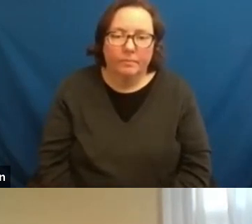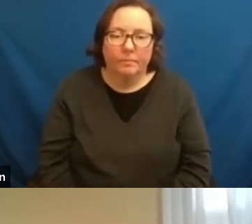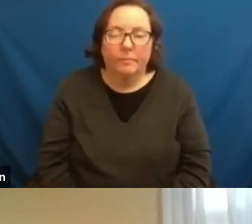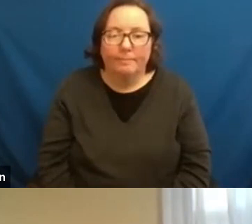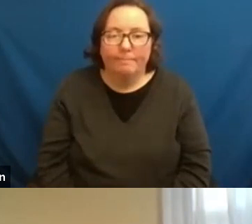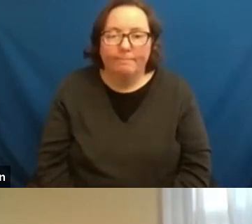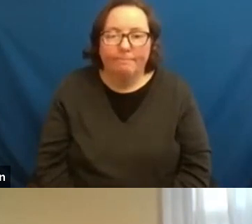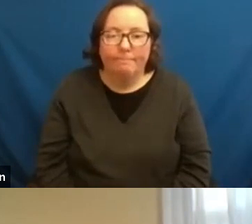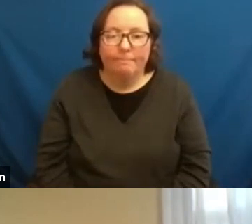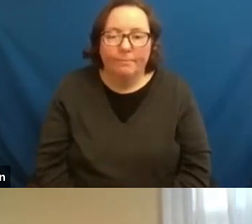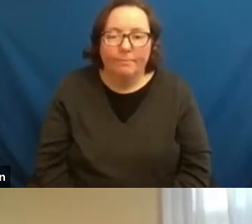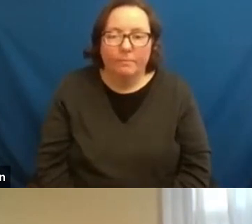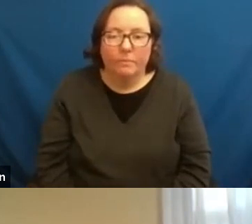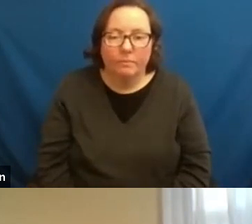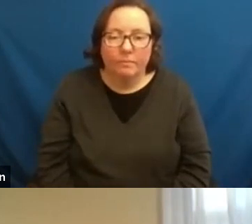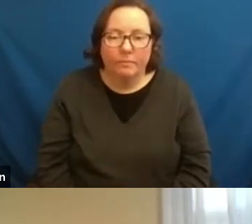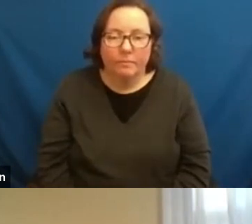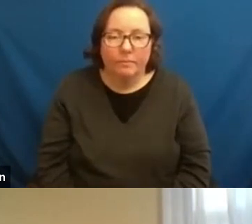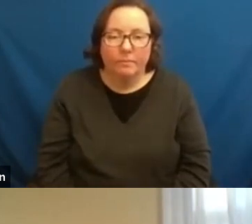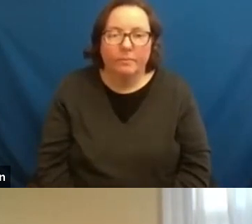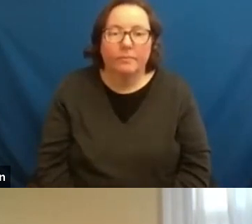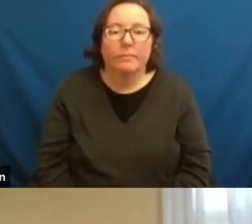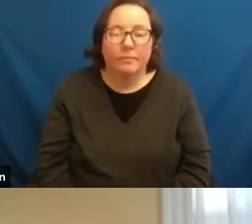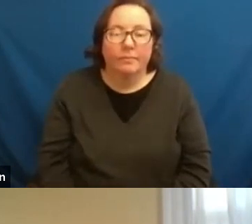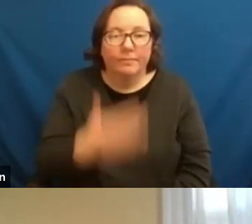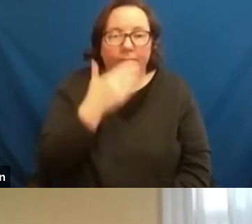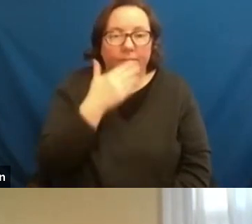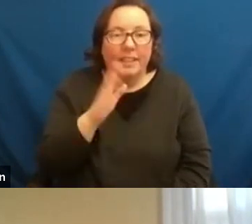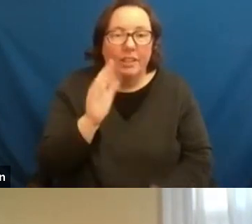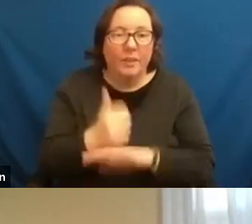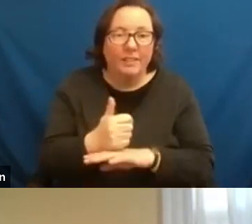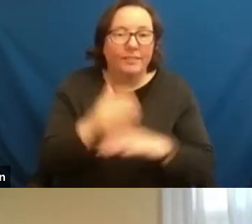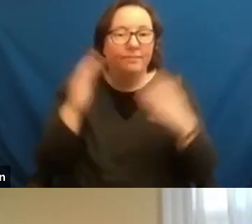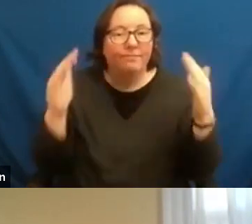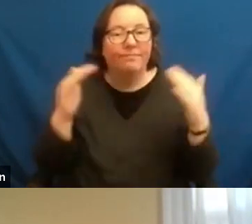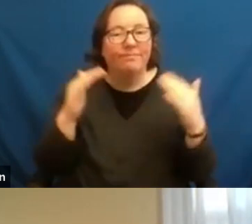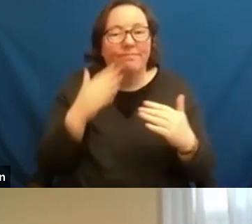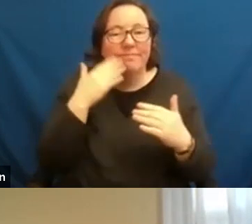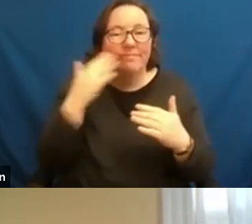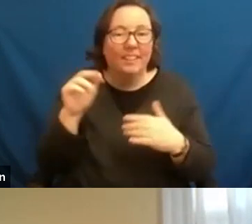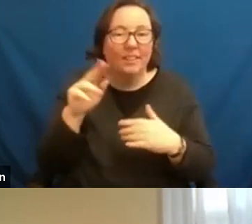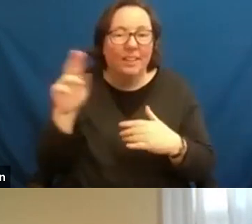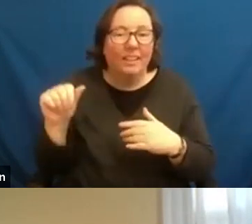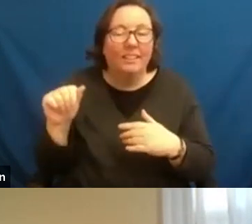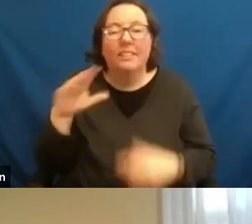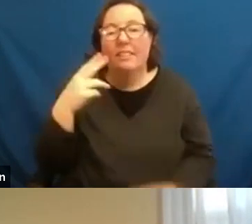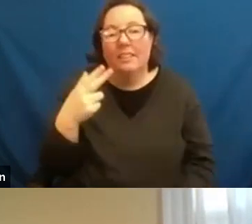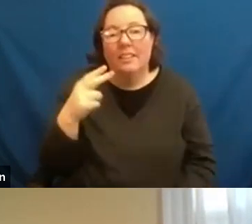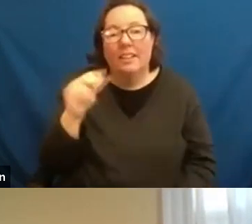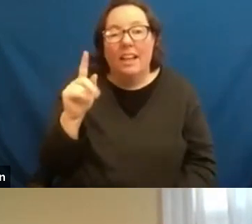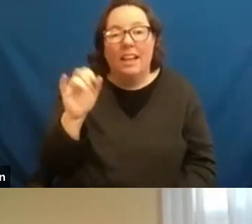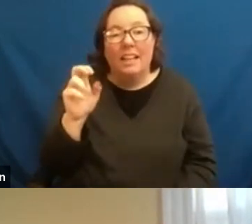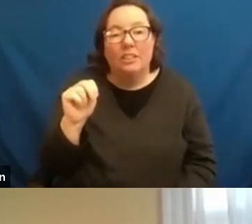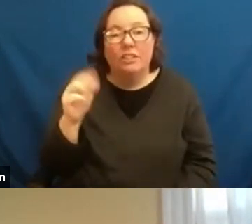同步翻譯噶啦。多謝大家，一陣間見啦，拜拜。Thank you, all set. Thank you, Anna. Our Haitian Creole interpreter